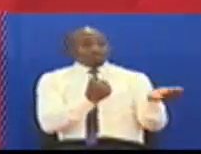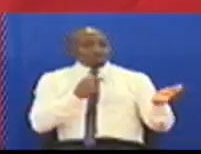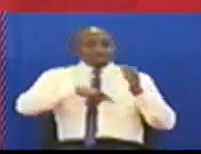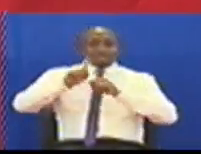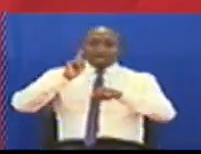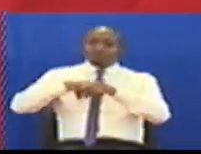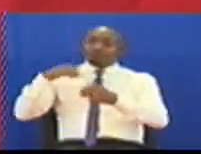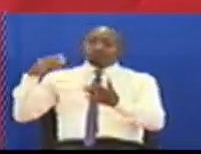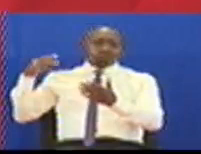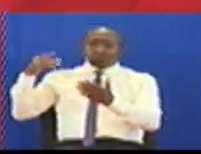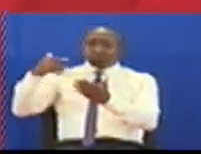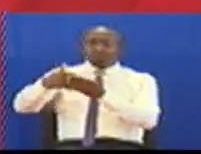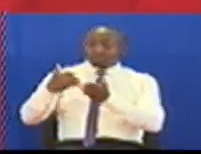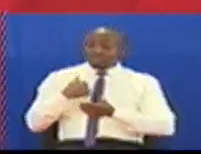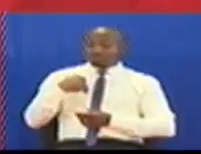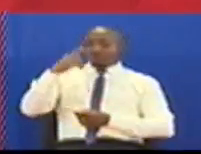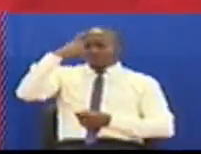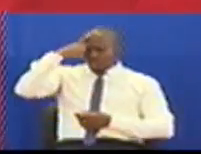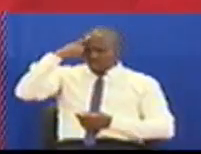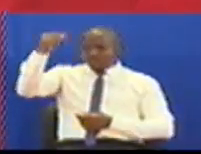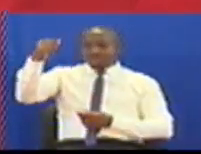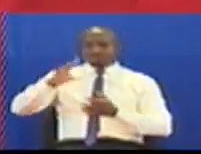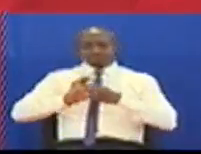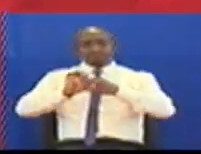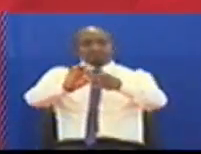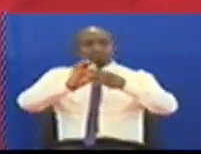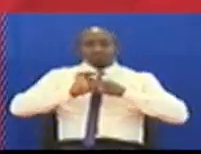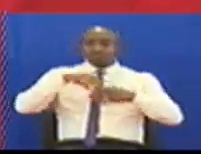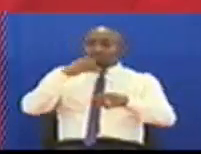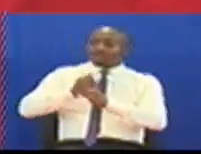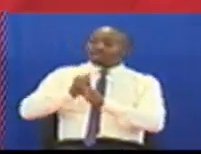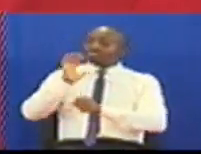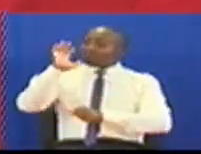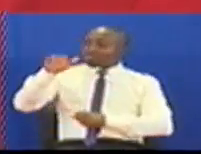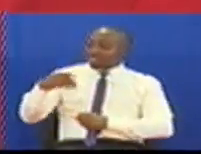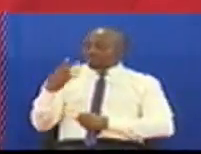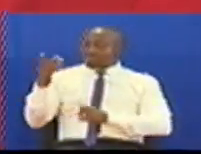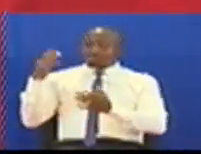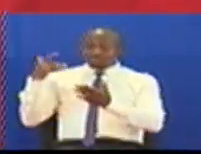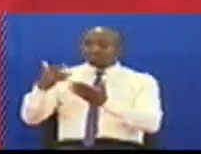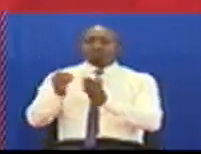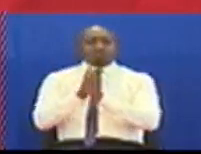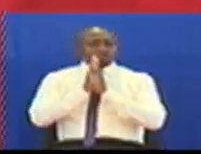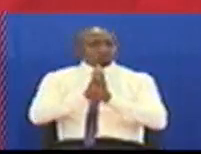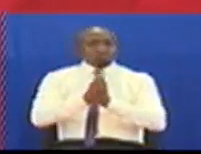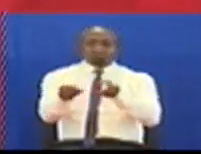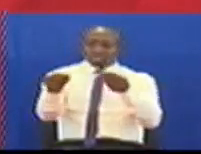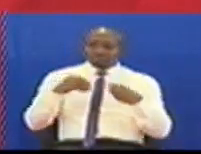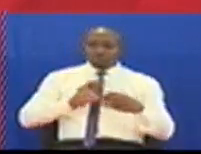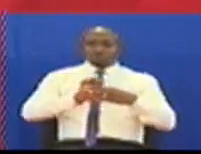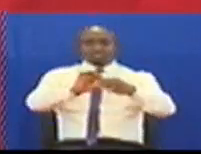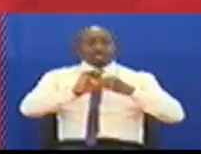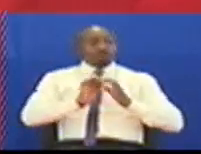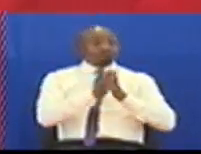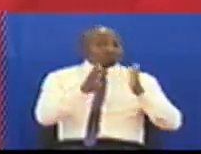wote wameniamini na kuweza kufanya nao kazi ndani ya miaka minne. Nawashukuru sana kwa ushirikiano mkubwa ambao